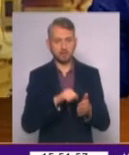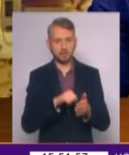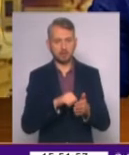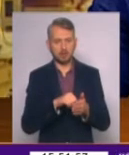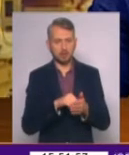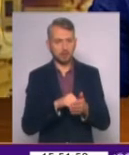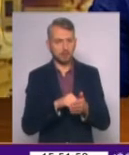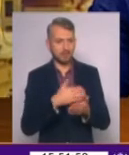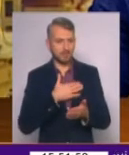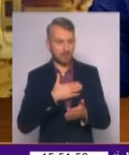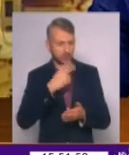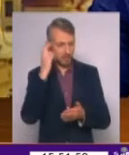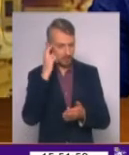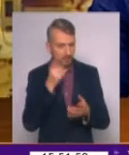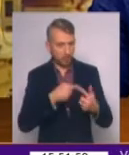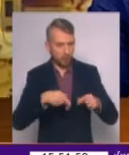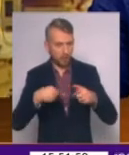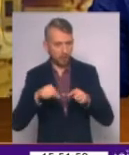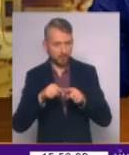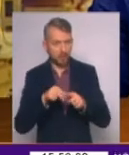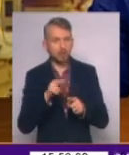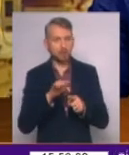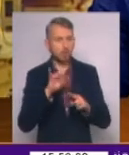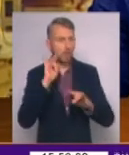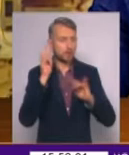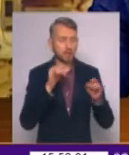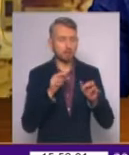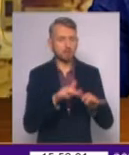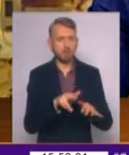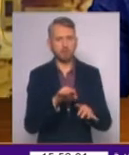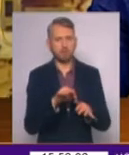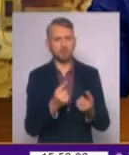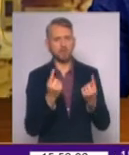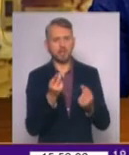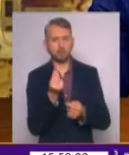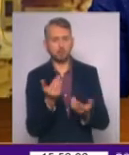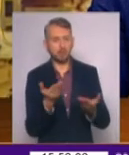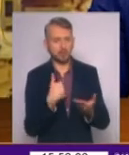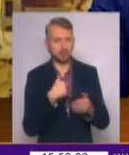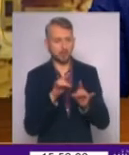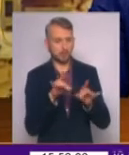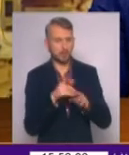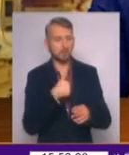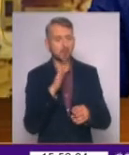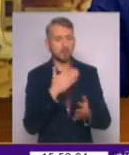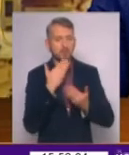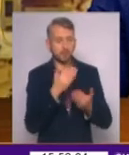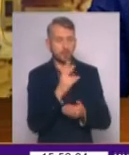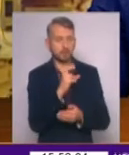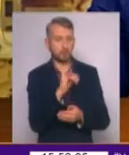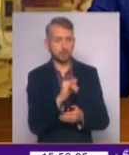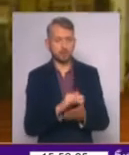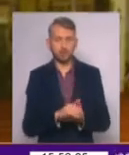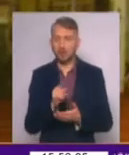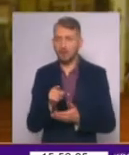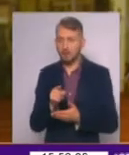правоохоронних органів наших київських. Тому по резонансним справам, там, по великим сумам, про які я говорив, ми будемо звертатися в НАБУ. Тобто ви